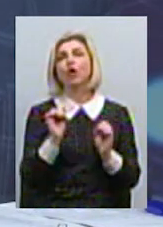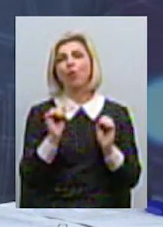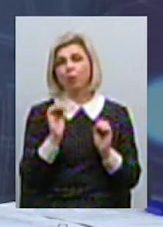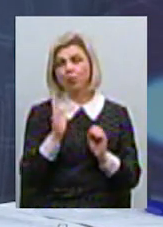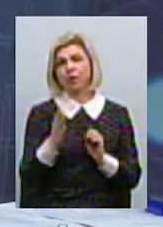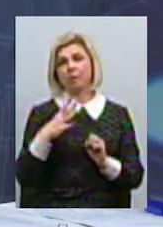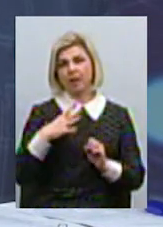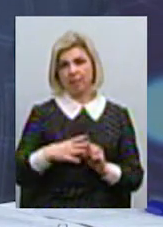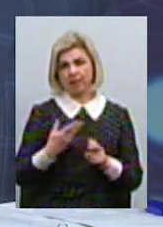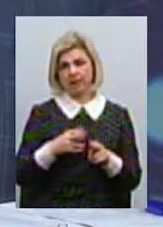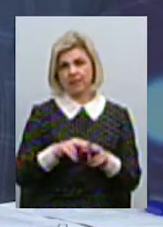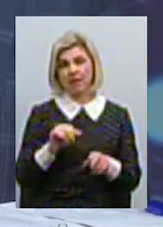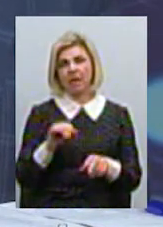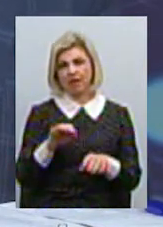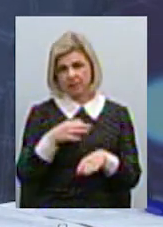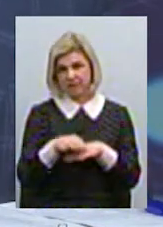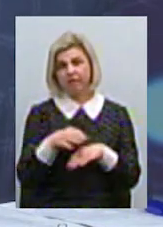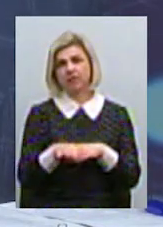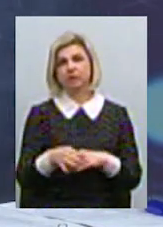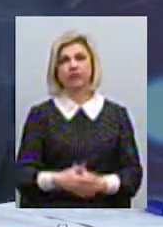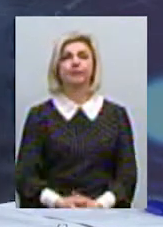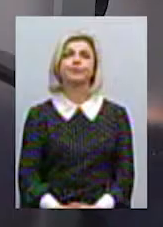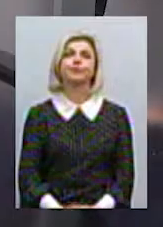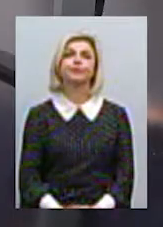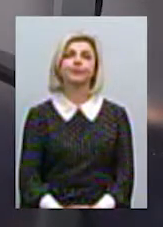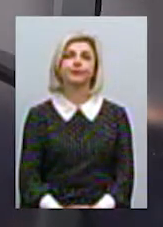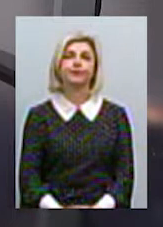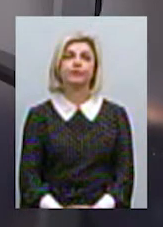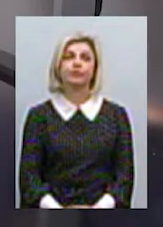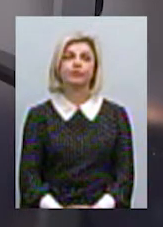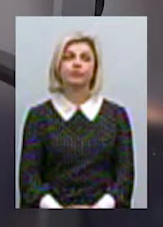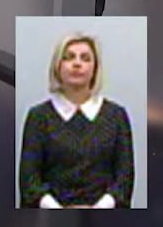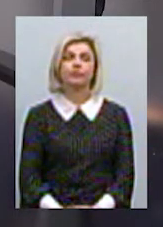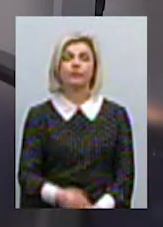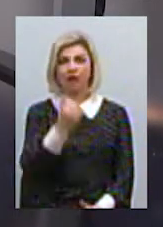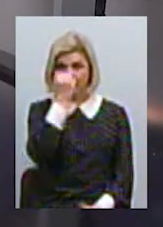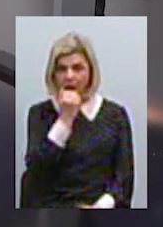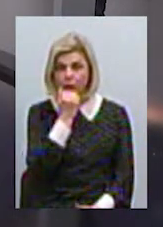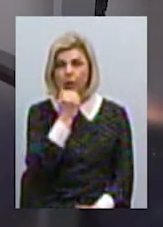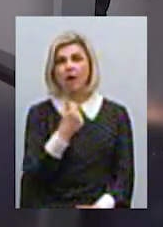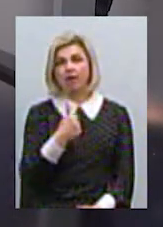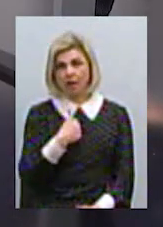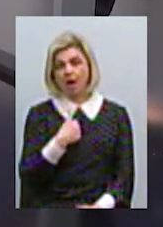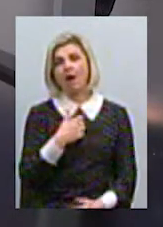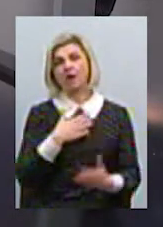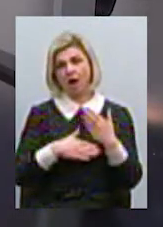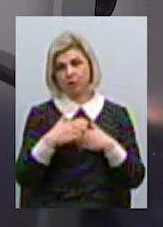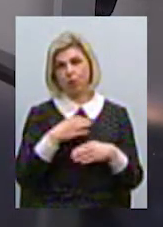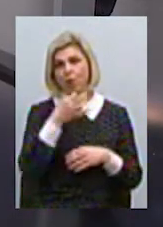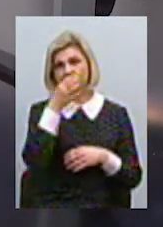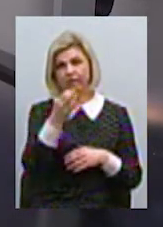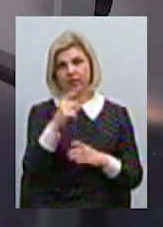змущання? Дякую. Будь ласка, Роман Іванович. Я з радістю відповіли на питання, можливо, ви